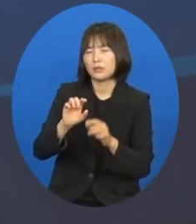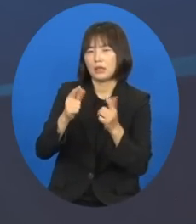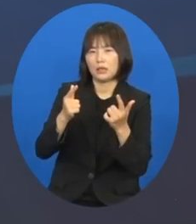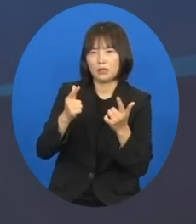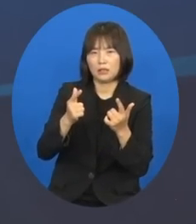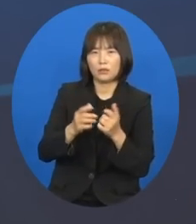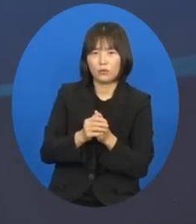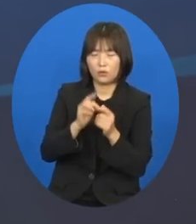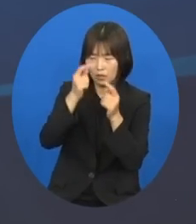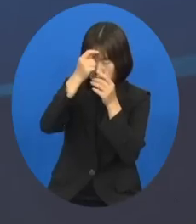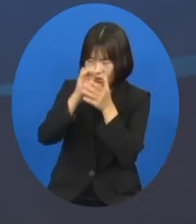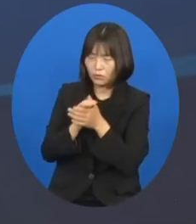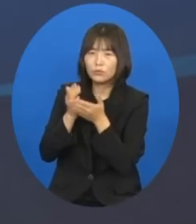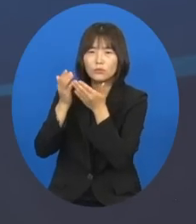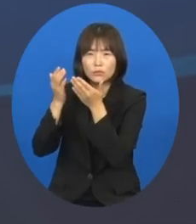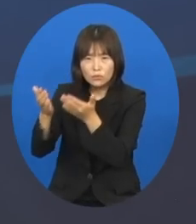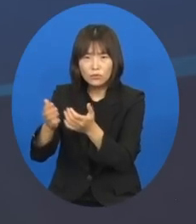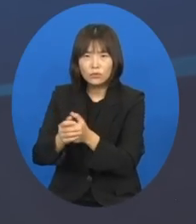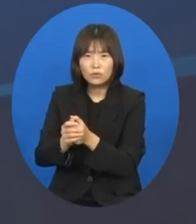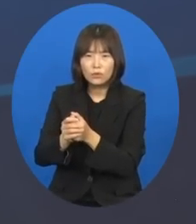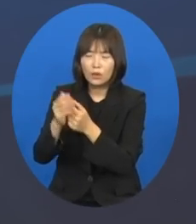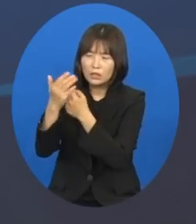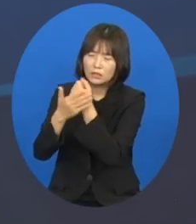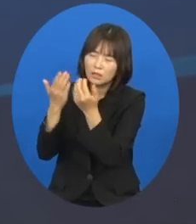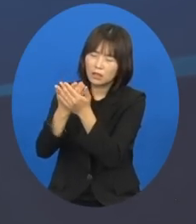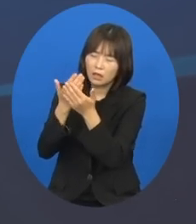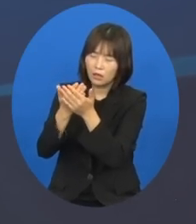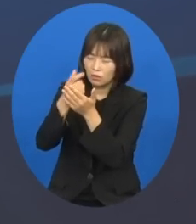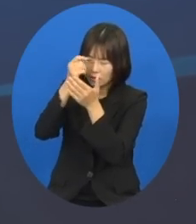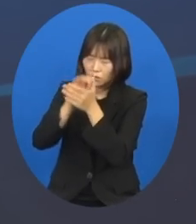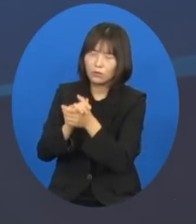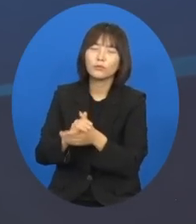은혜를 구해서 급한 불을 꺼야 되지 않겠습니까